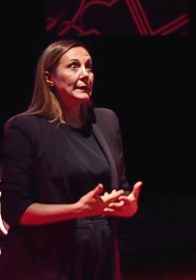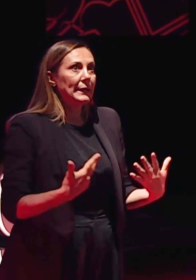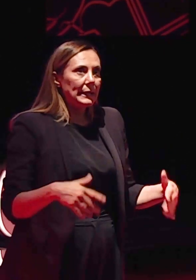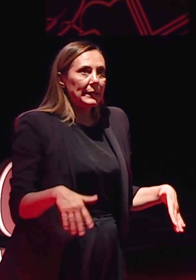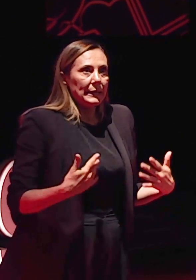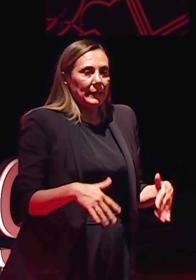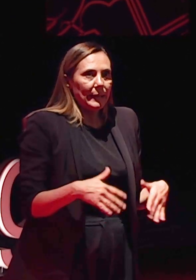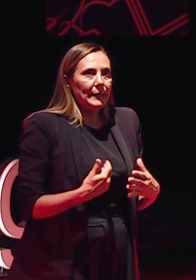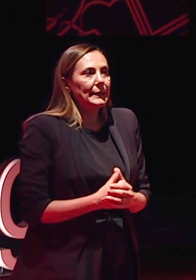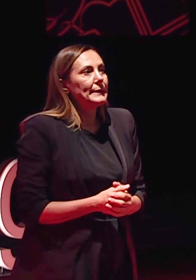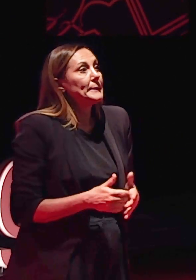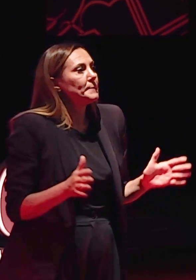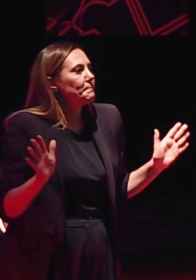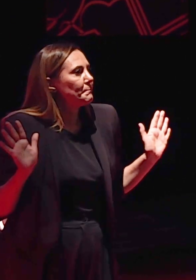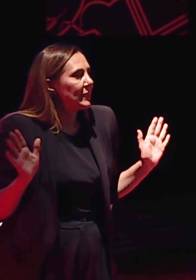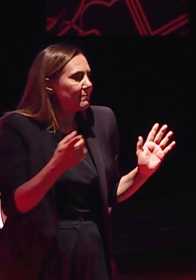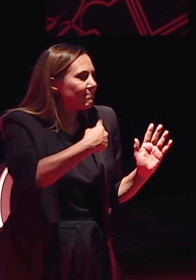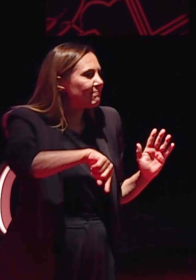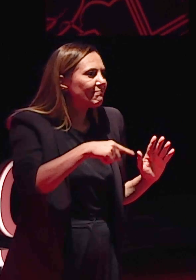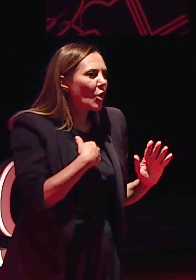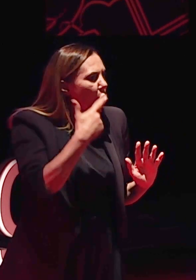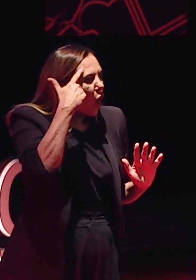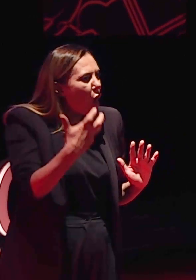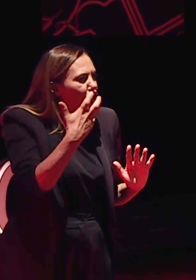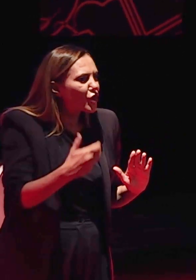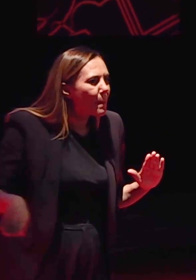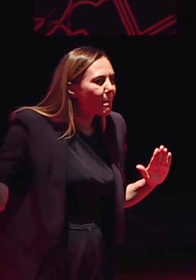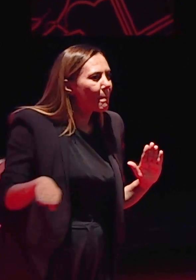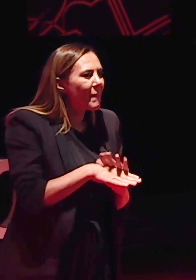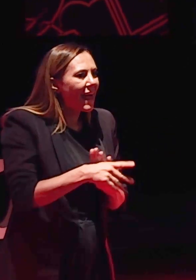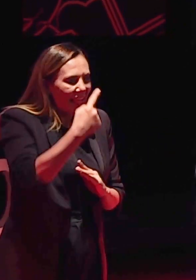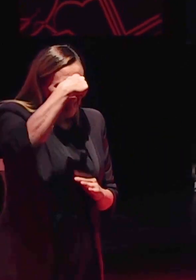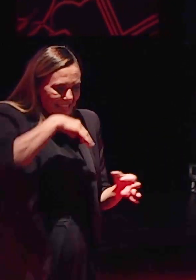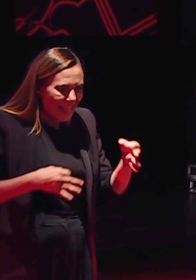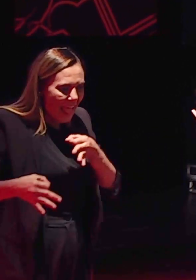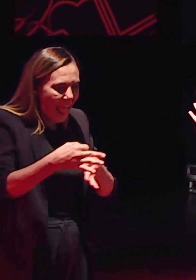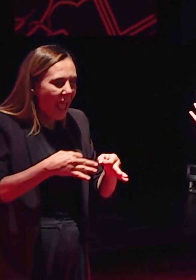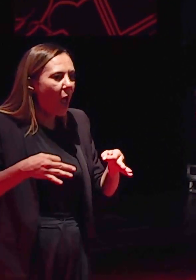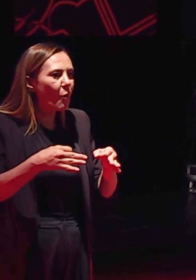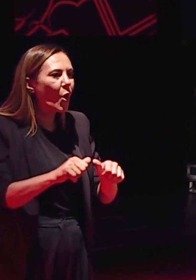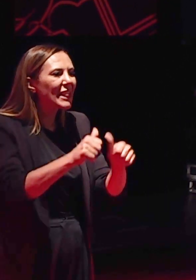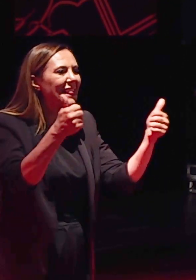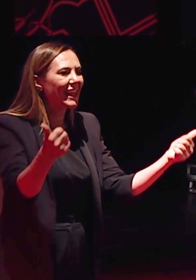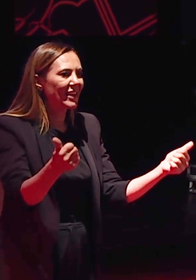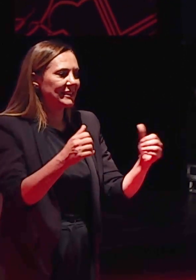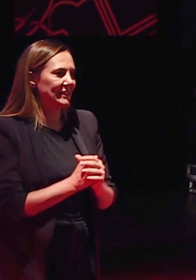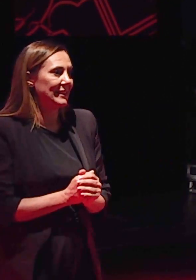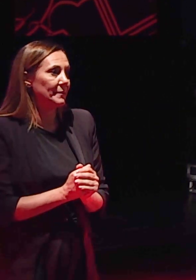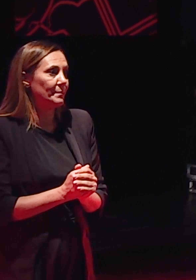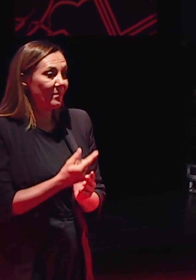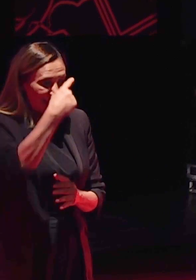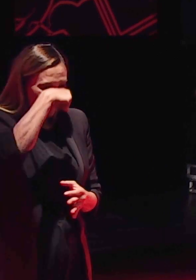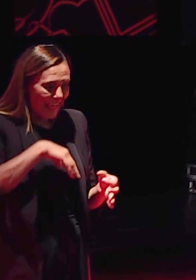loro però dobbiamo partire da un concetto neurodiversità Allora per